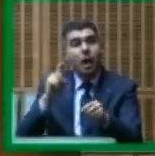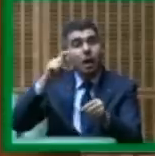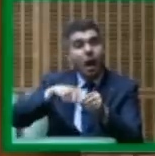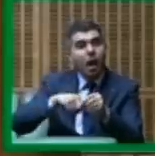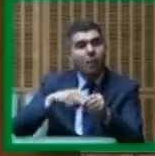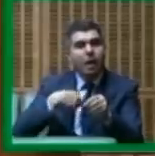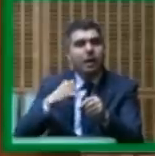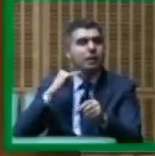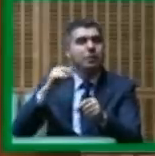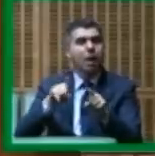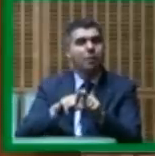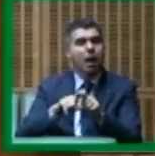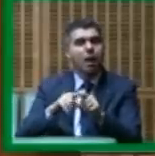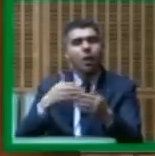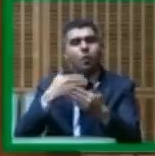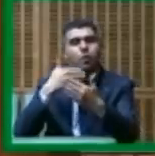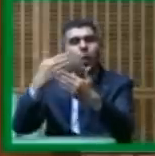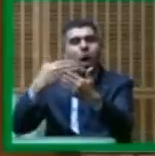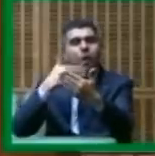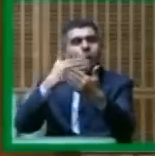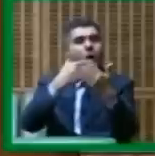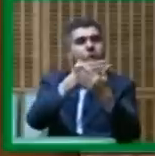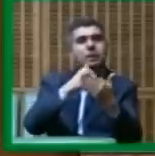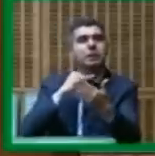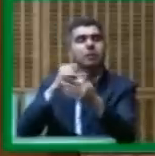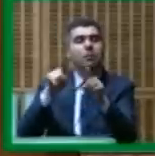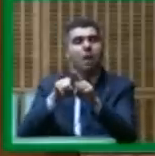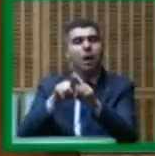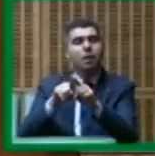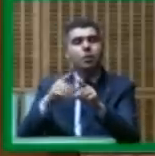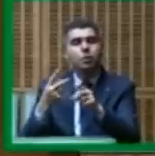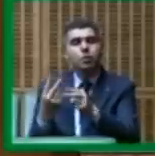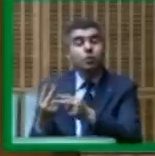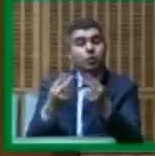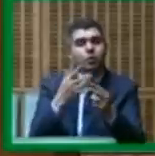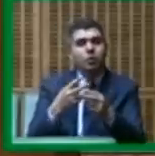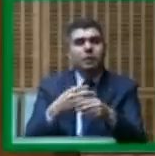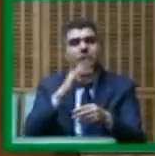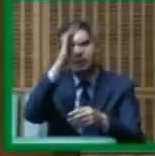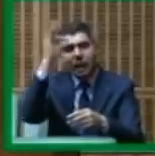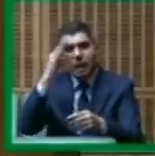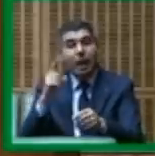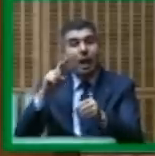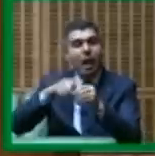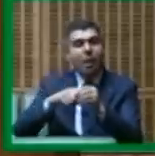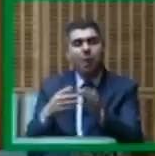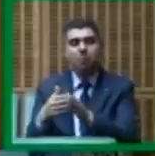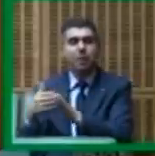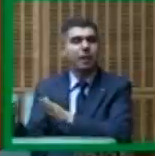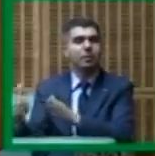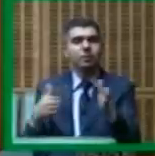رسميا وعلانية لمواقف من اللي كيرفضوا باش تدخل السياسة في النقابة، من اللي